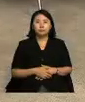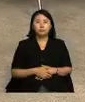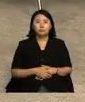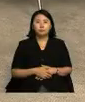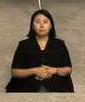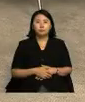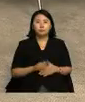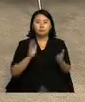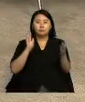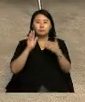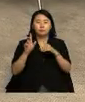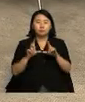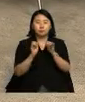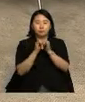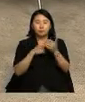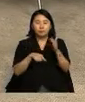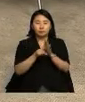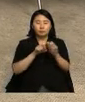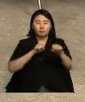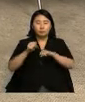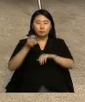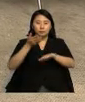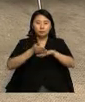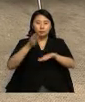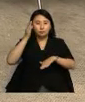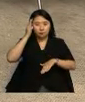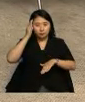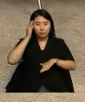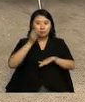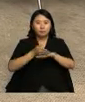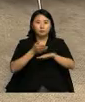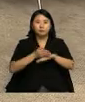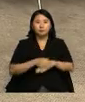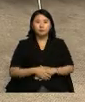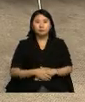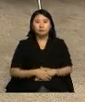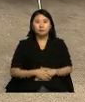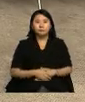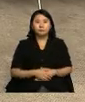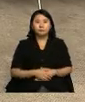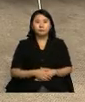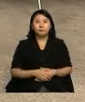네, 앞으로 시민을 위한 의정활동 기대하겠습니다. 오늘 말씀 고맙습니다.